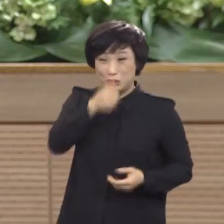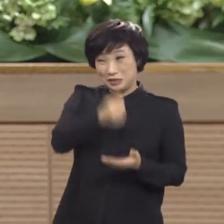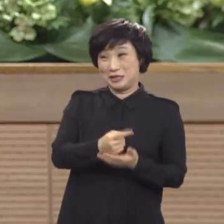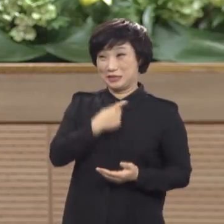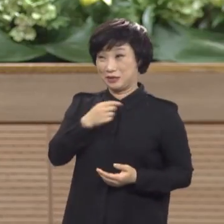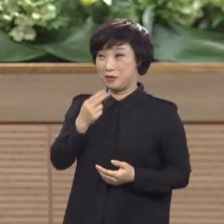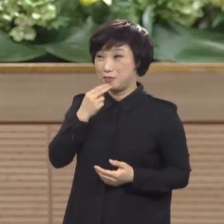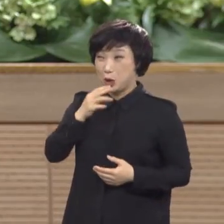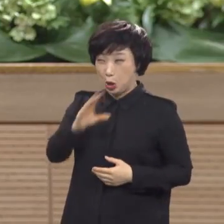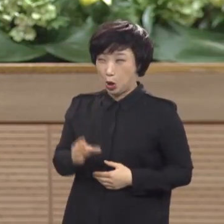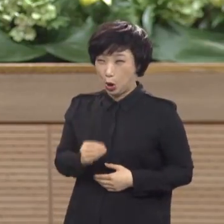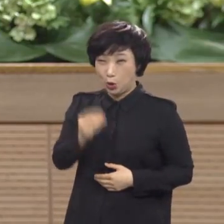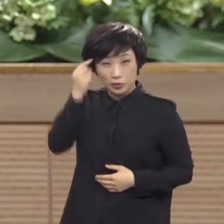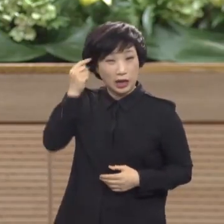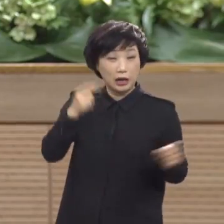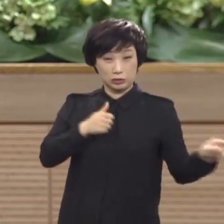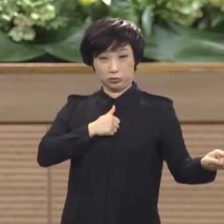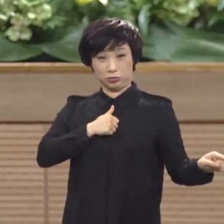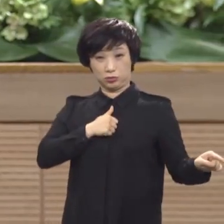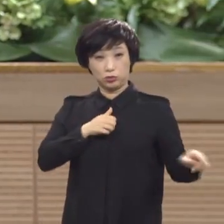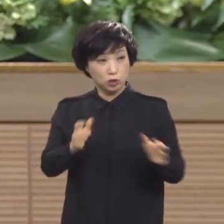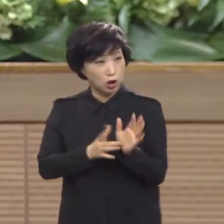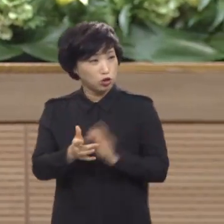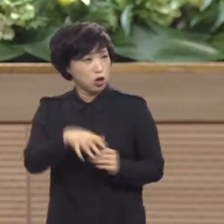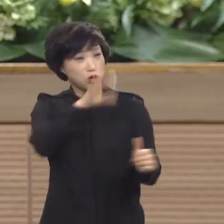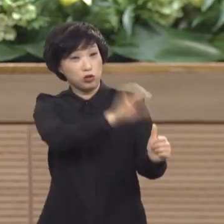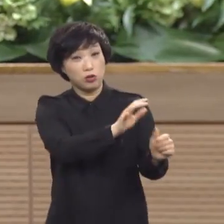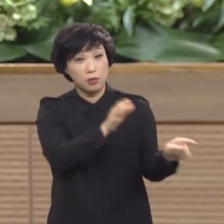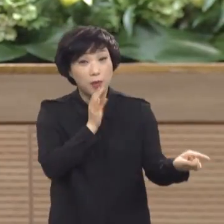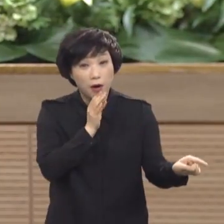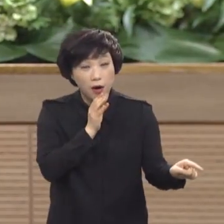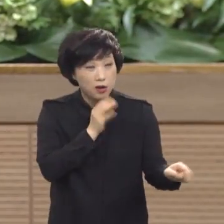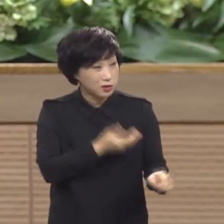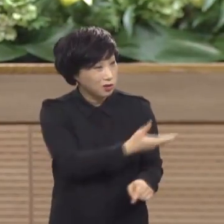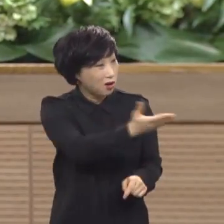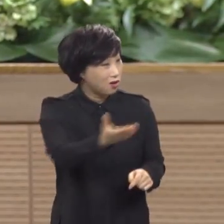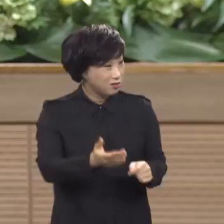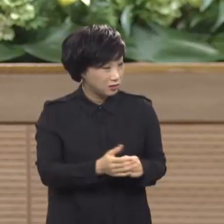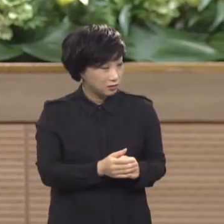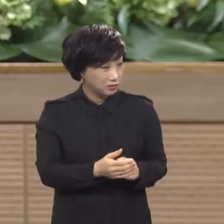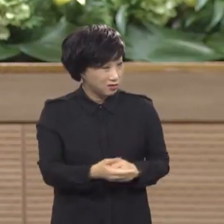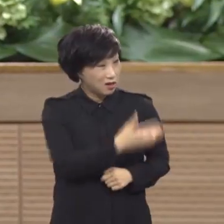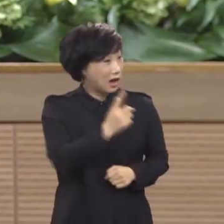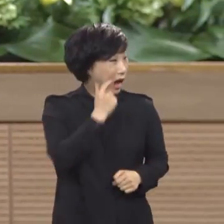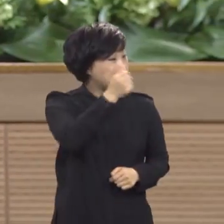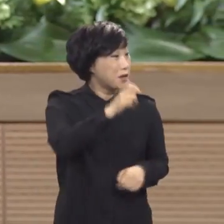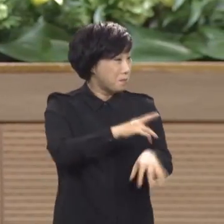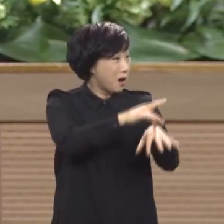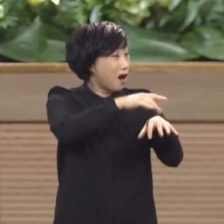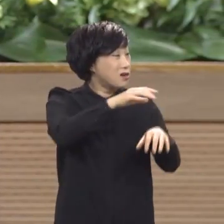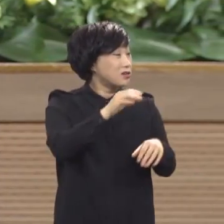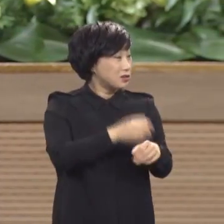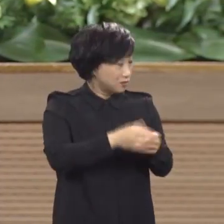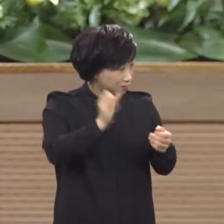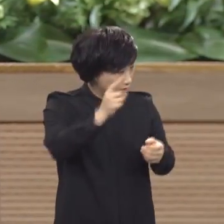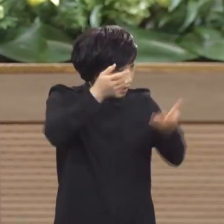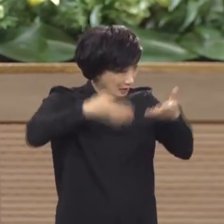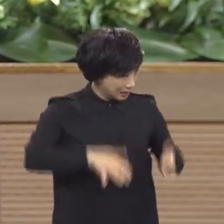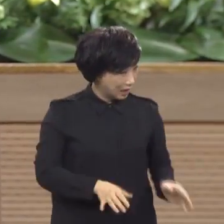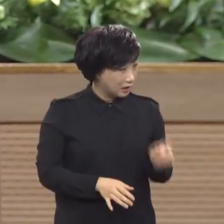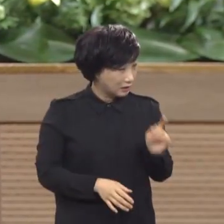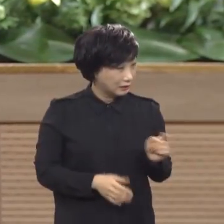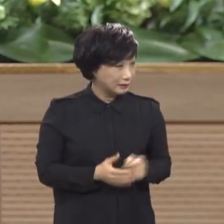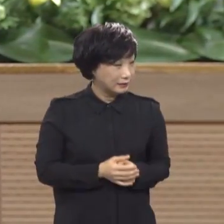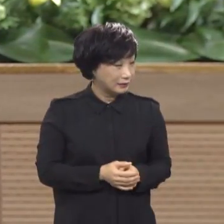짓고 거룩한 줄 알았어. 근데 예수님이 대놓고 뭐라고 하느냐? 너희는 너희 애비 마귀에서